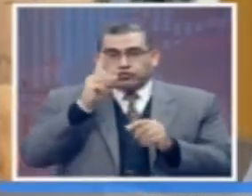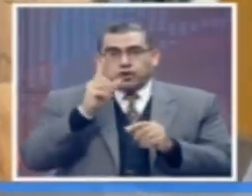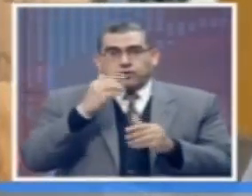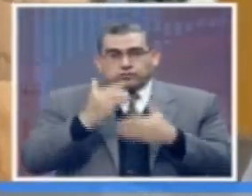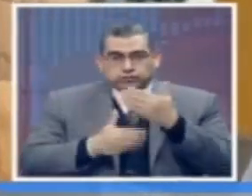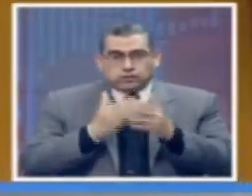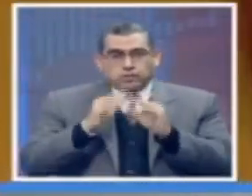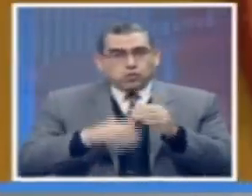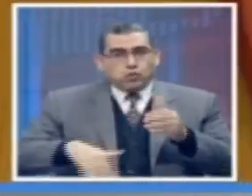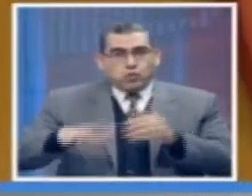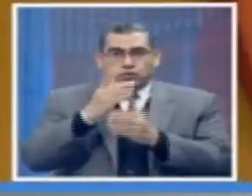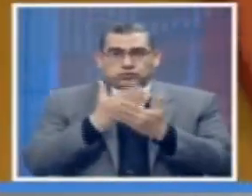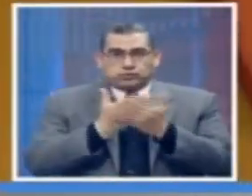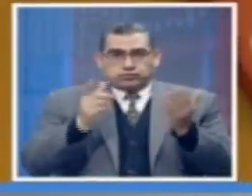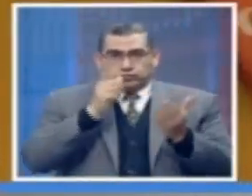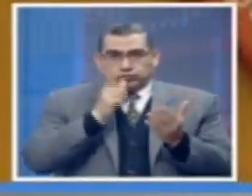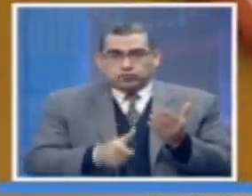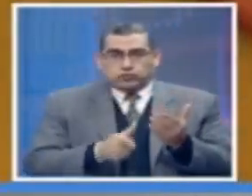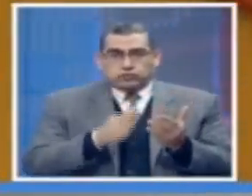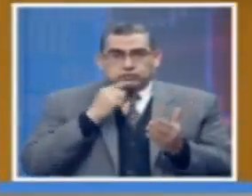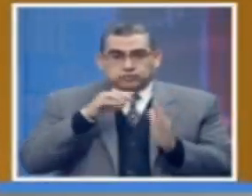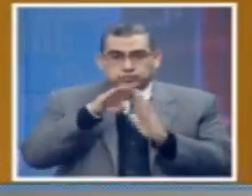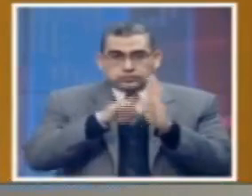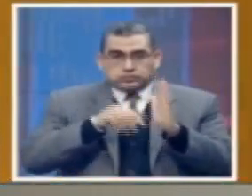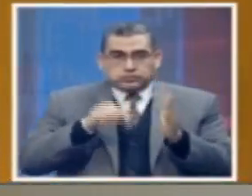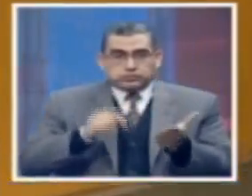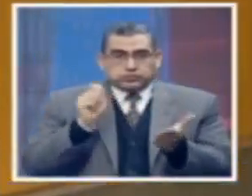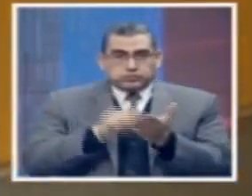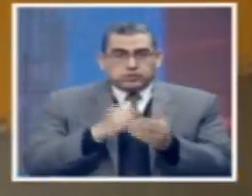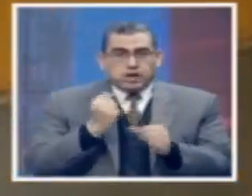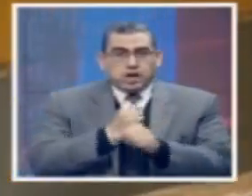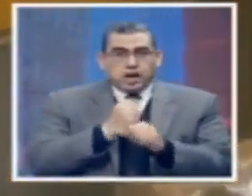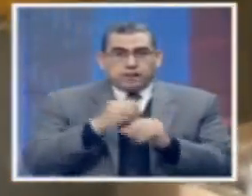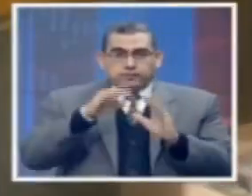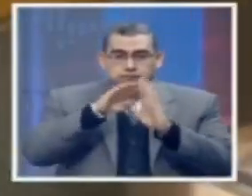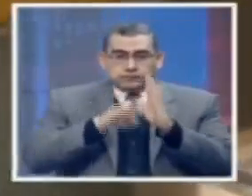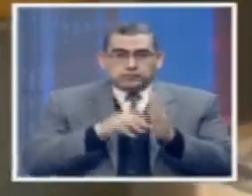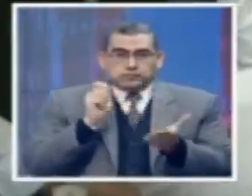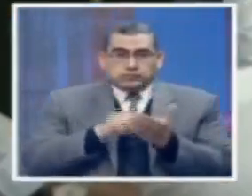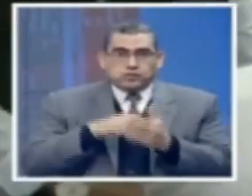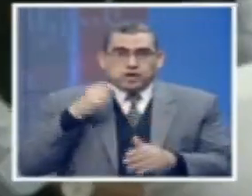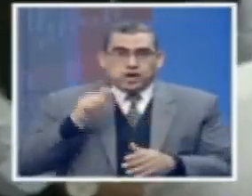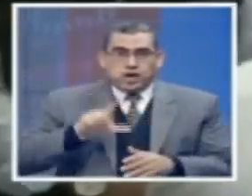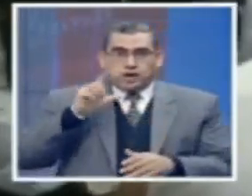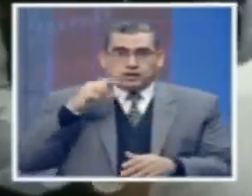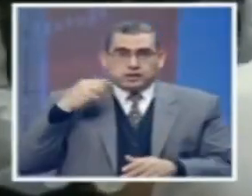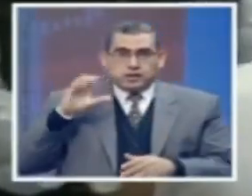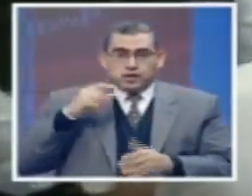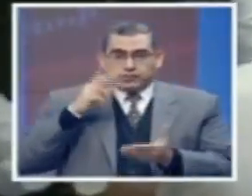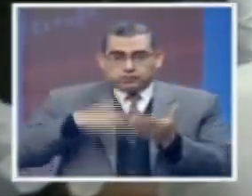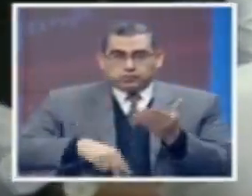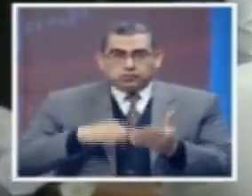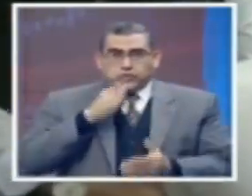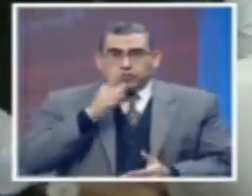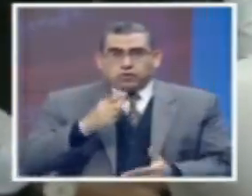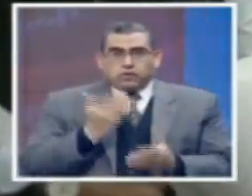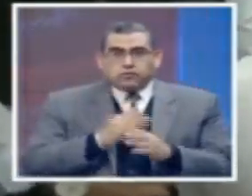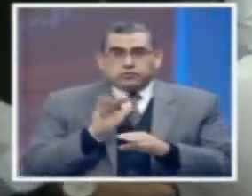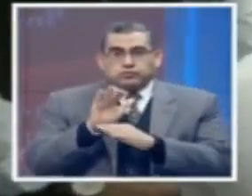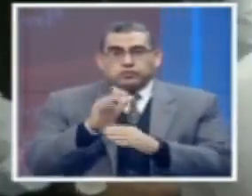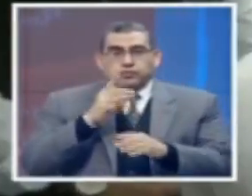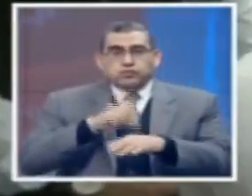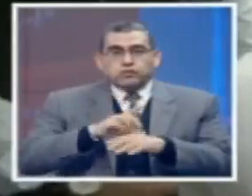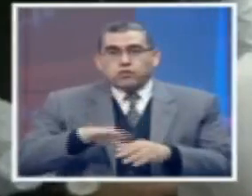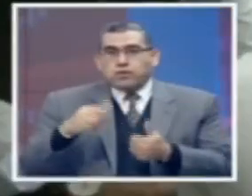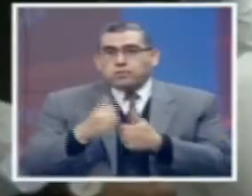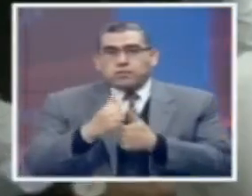كل المصريين. تأتي هذه الجهود في إطار التعليمات الصادرة من رئاسة الجمهورية بمراعاة احتياجات